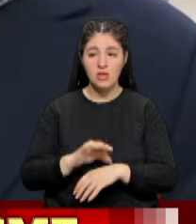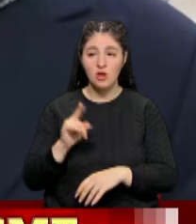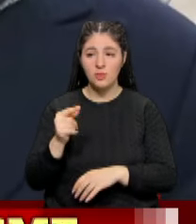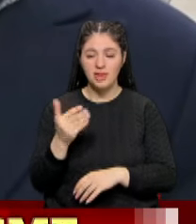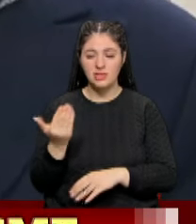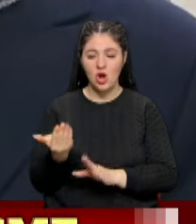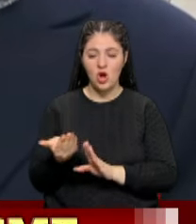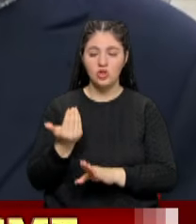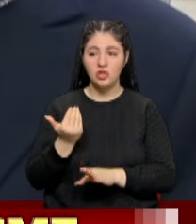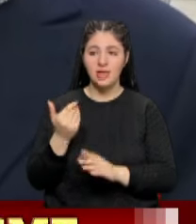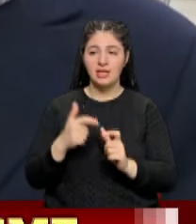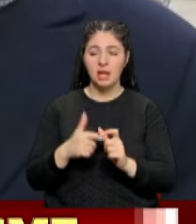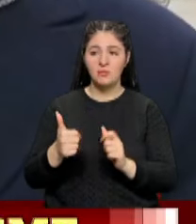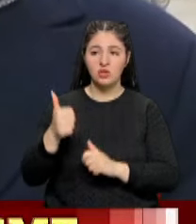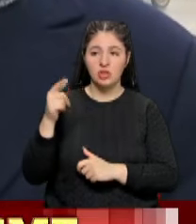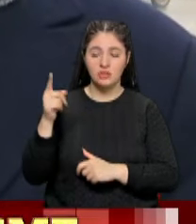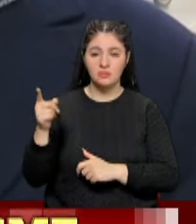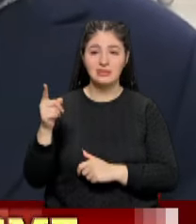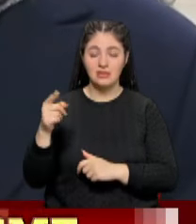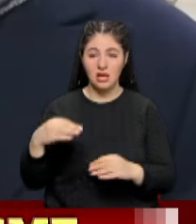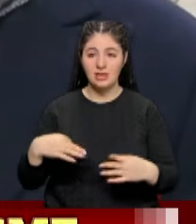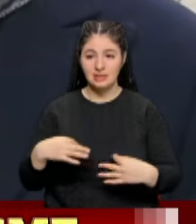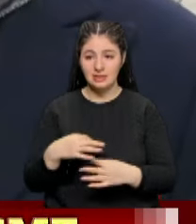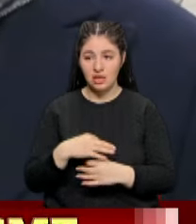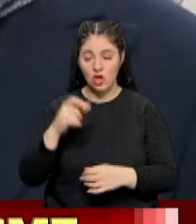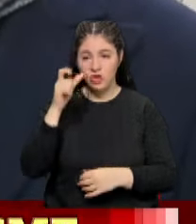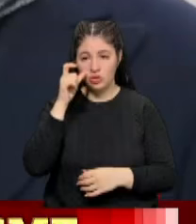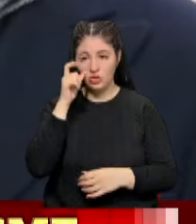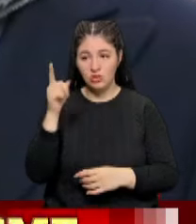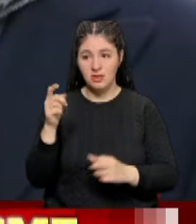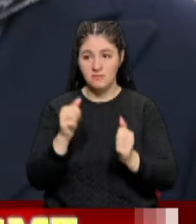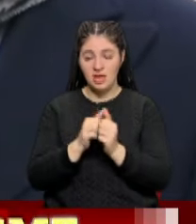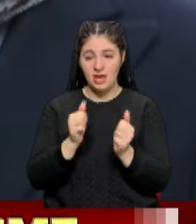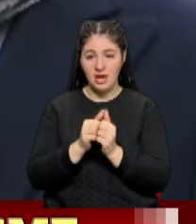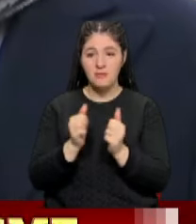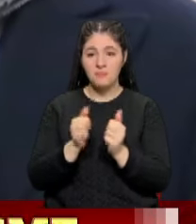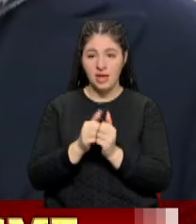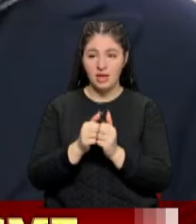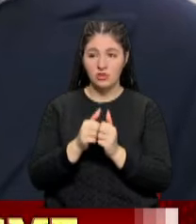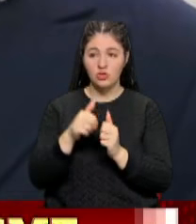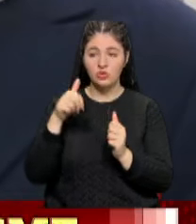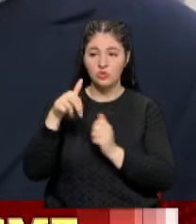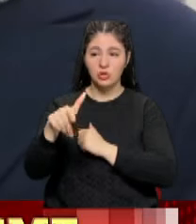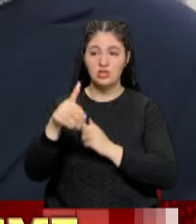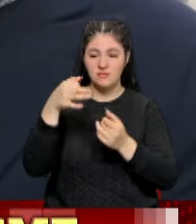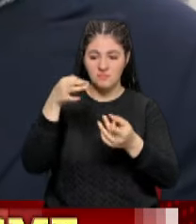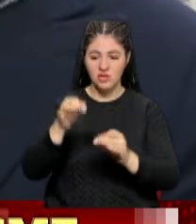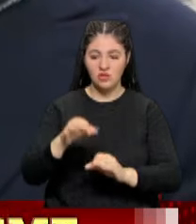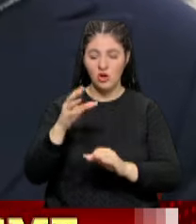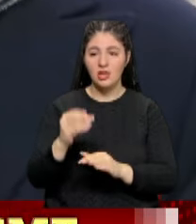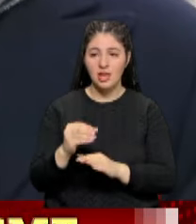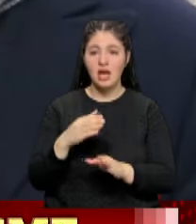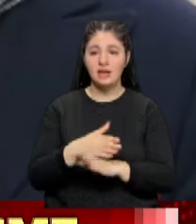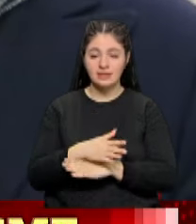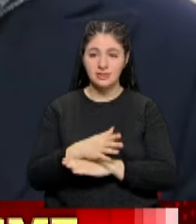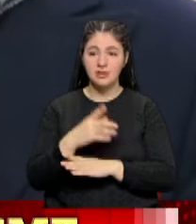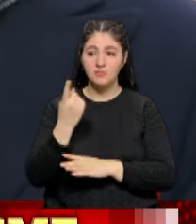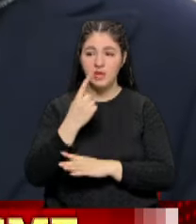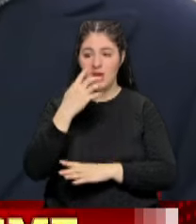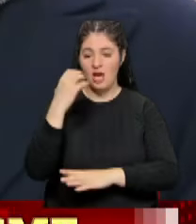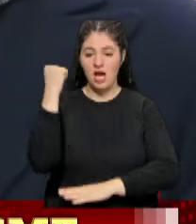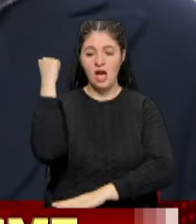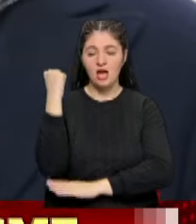onun biraz öncesinde Genel Başkanımızla, Sayın Özgür Özel ile birlikte yürüyüşe geçerek aslında bir